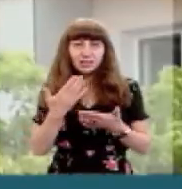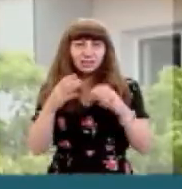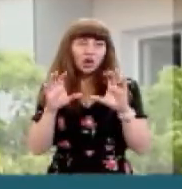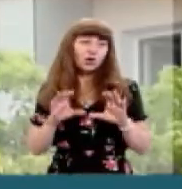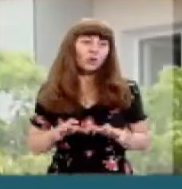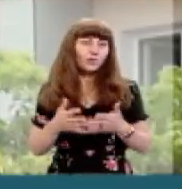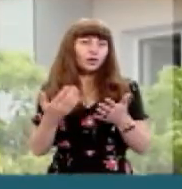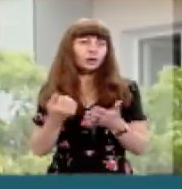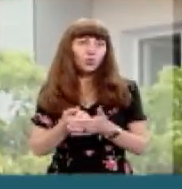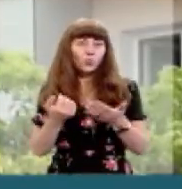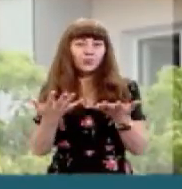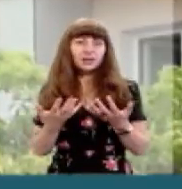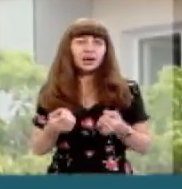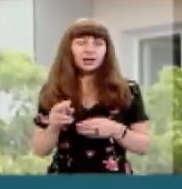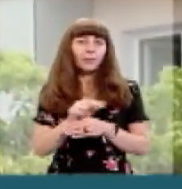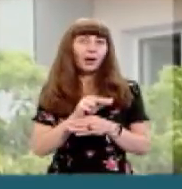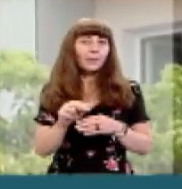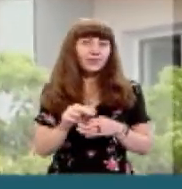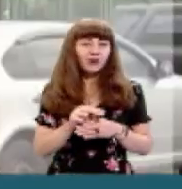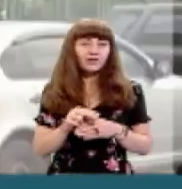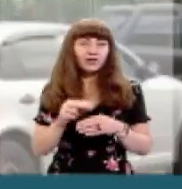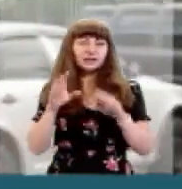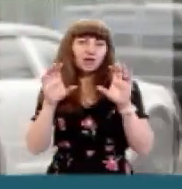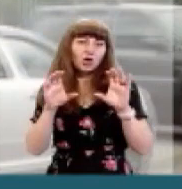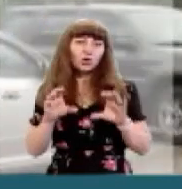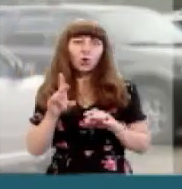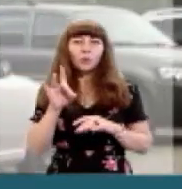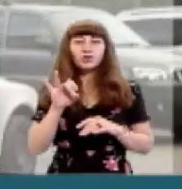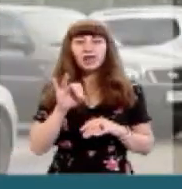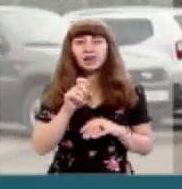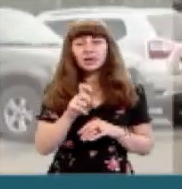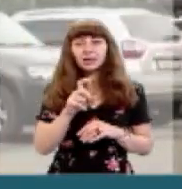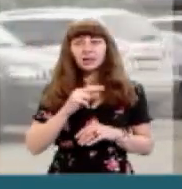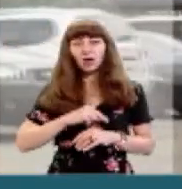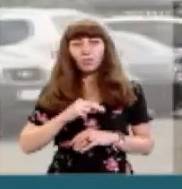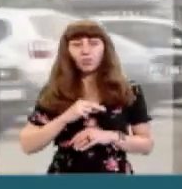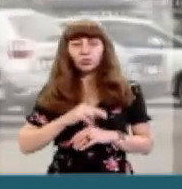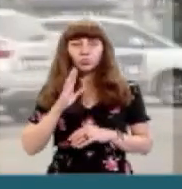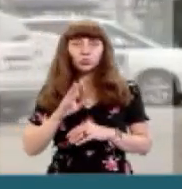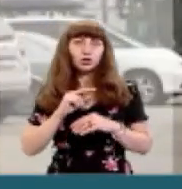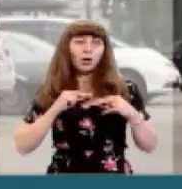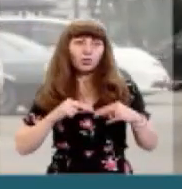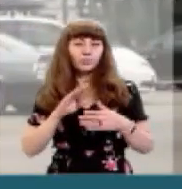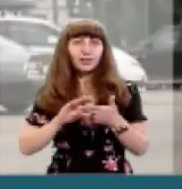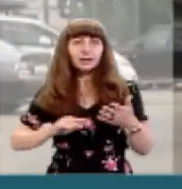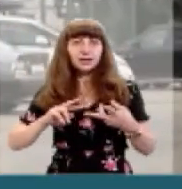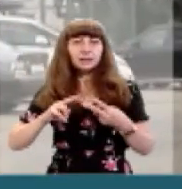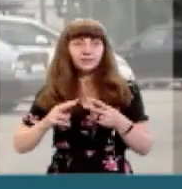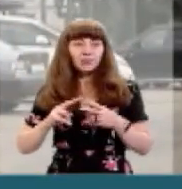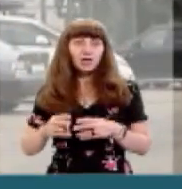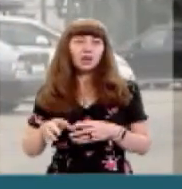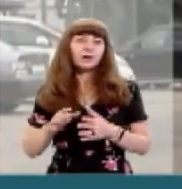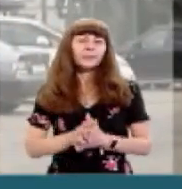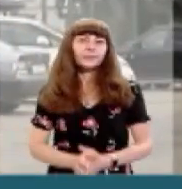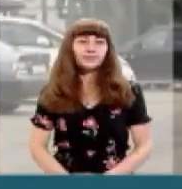незаконной. До принятия планируемых поправок к концу этого года закон о коммунальной собственности будет работать без изменений. Жильцы домов продолжают создавать оси,